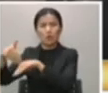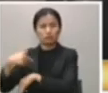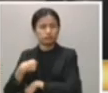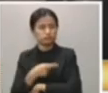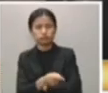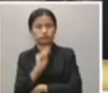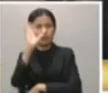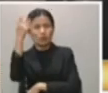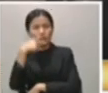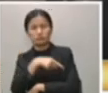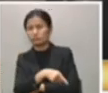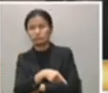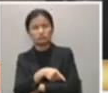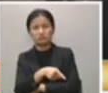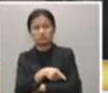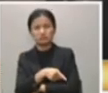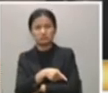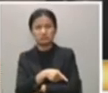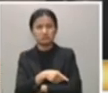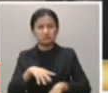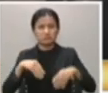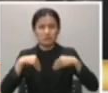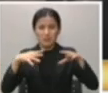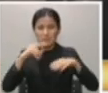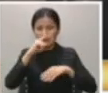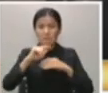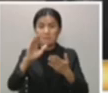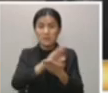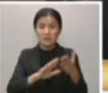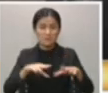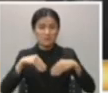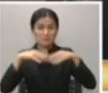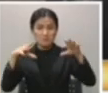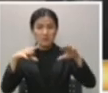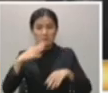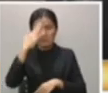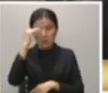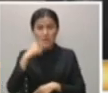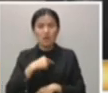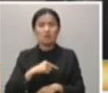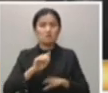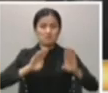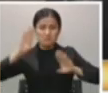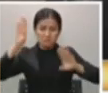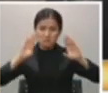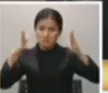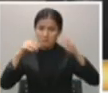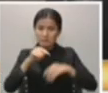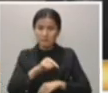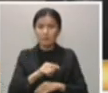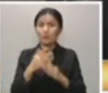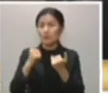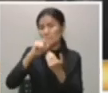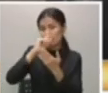กล้วนไม่เปิดรับยอมรับประเทศที่ไม่เป็นประชาธิปไตยแม้วันนี้ประเทศเ